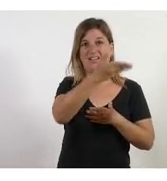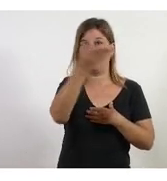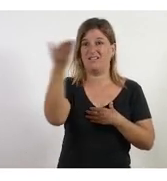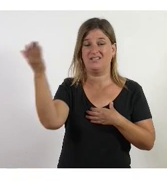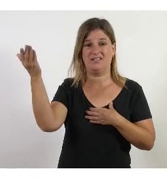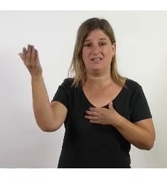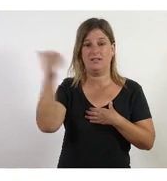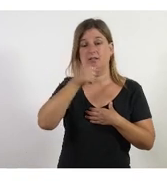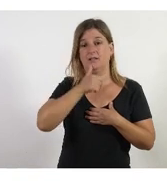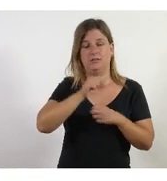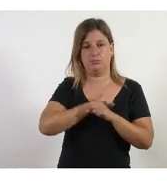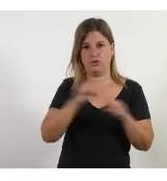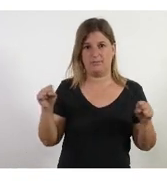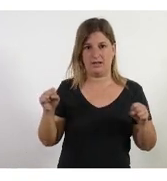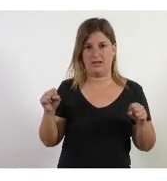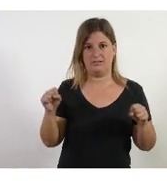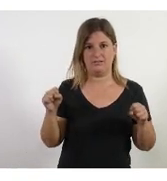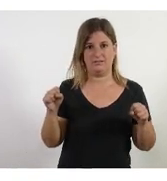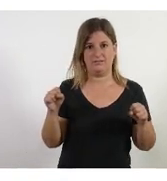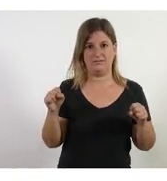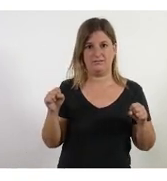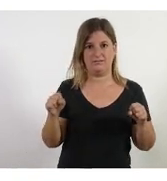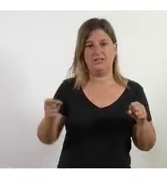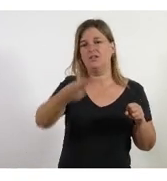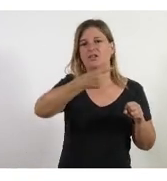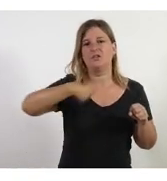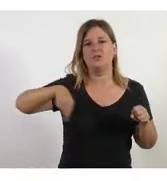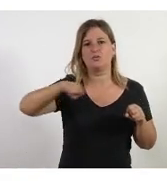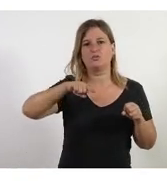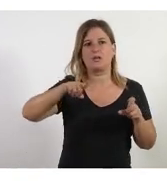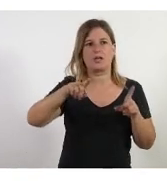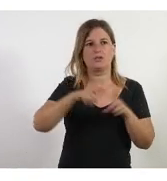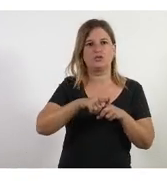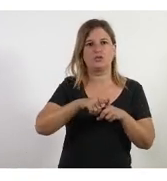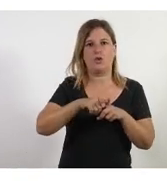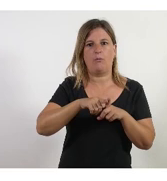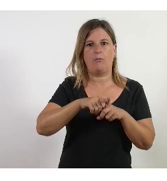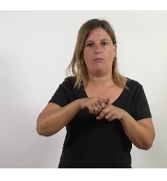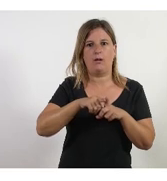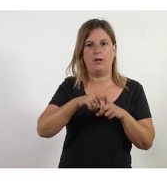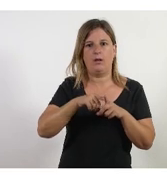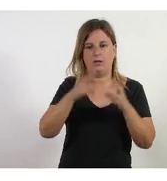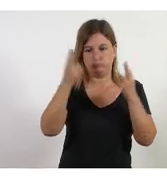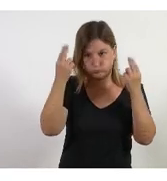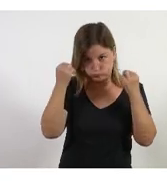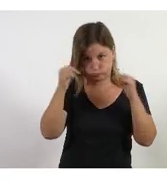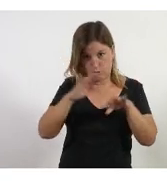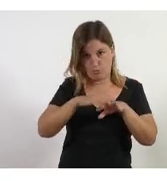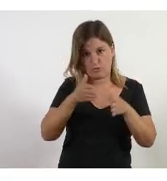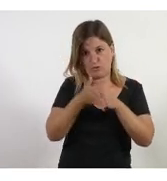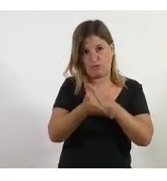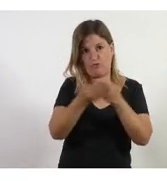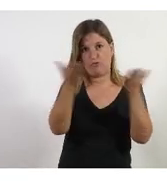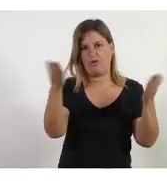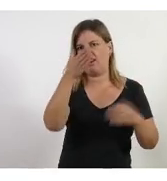infumable. I no ens podem deixar arrossegar per el que hi ha fora. Perquè el que hi ha fora és un món